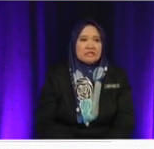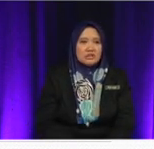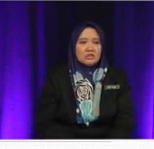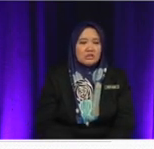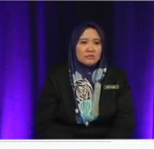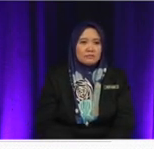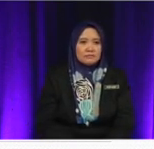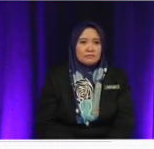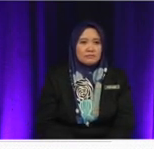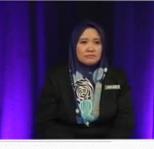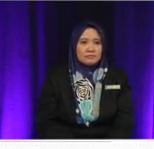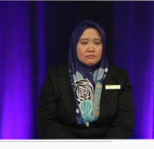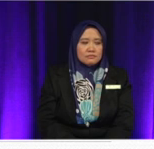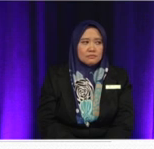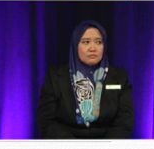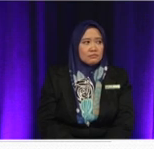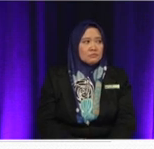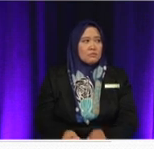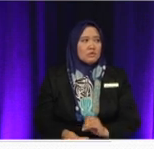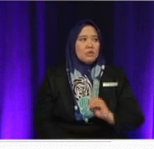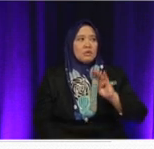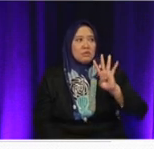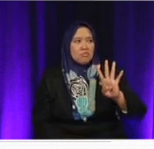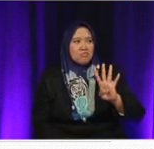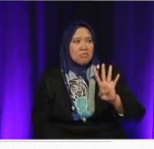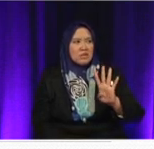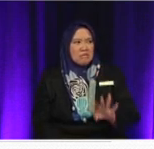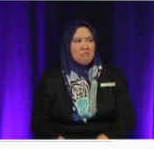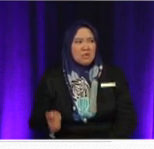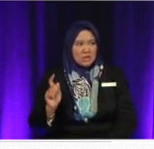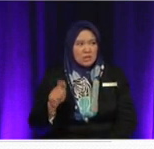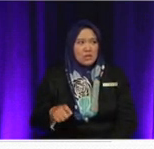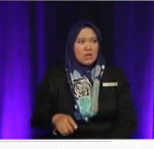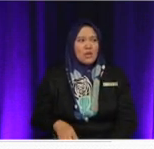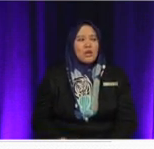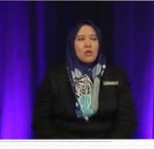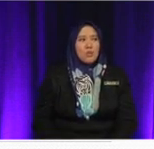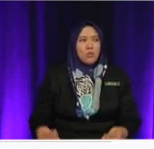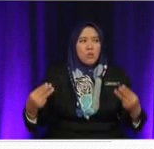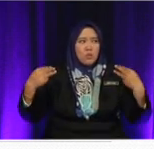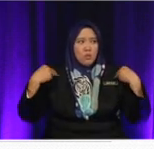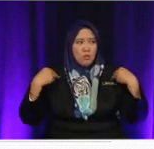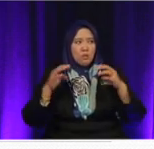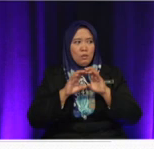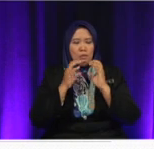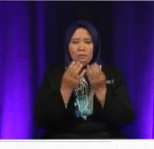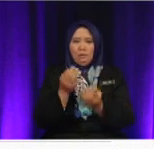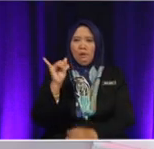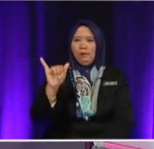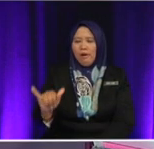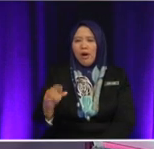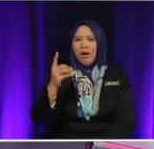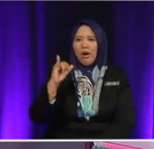tentang pembelajaran kita. Okey, yang keempat, wajarkah Encik Fauzi wujudkan kumpulan yang dinamik? Jelaskan. Wajar ke tidak